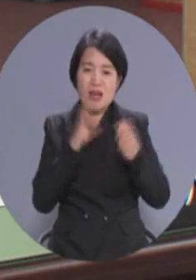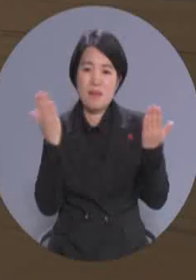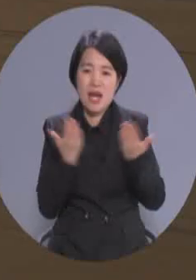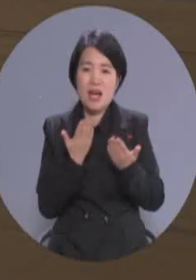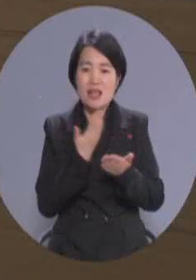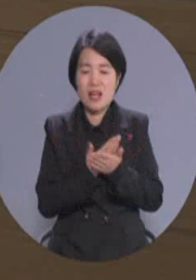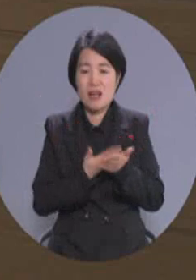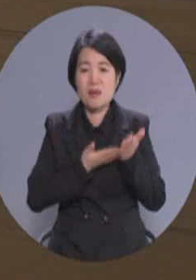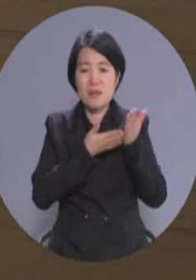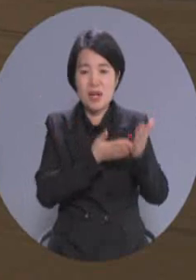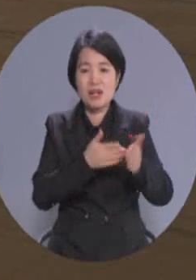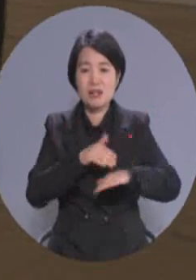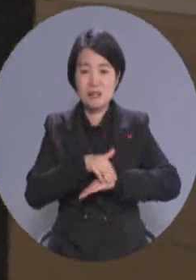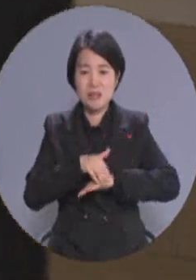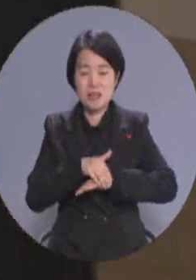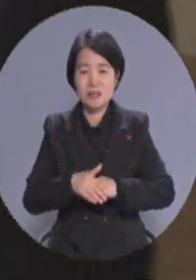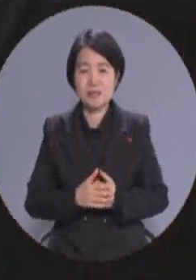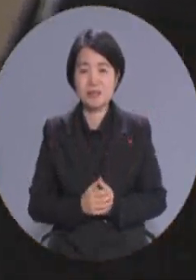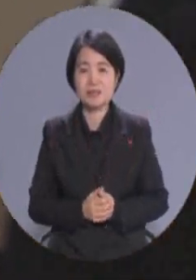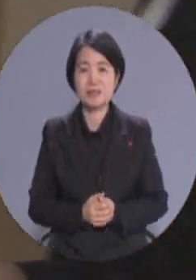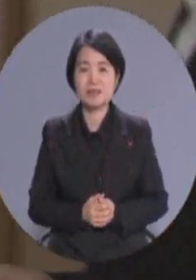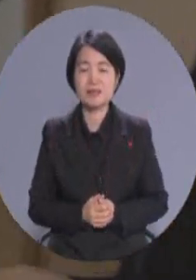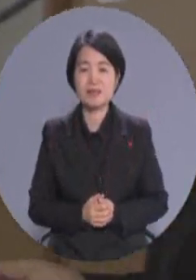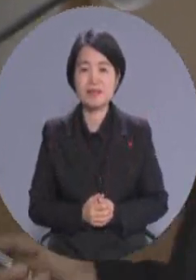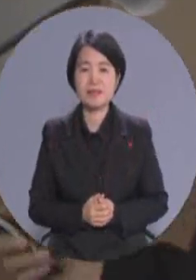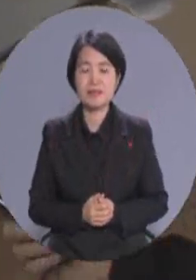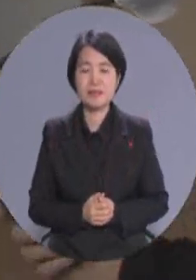제안할 계획입니다 MBC 뉴스 최우식입니다